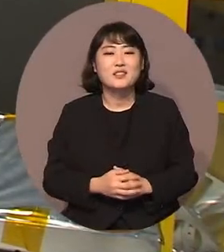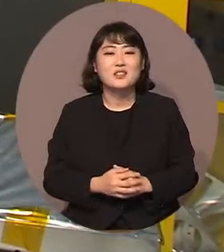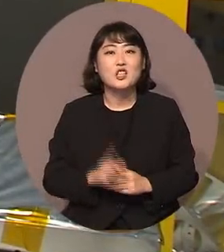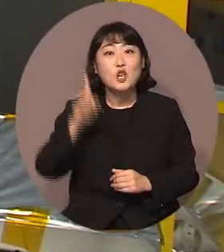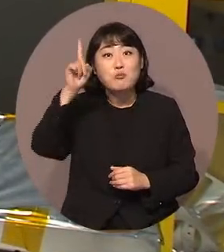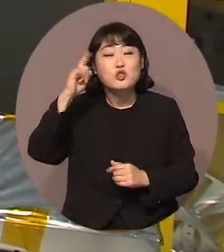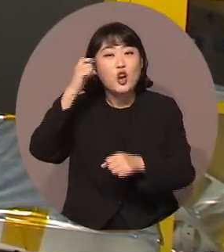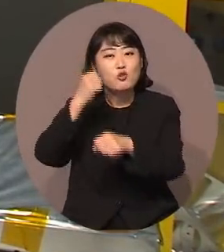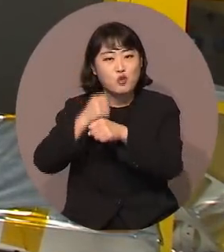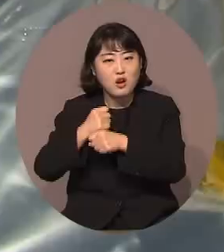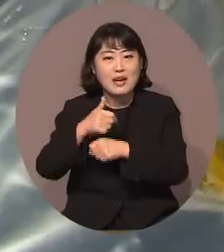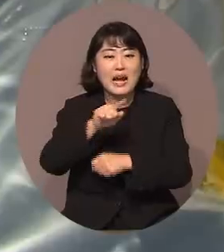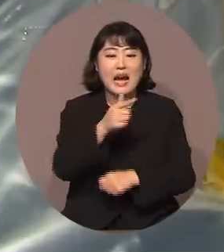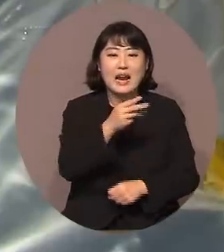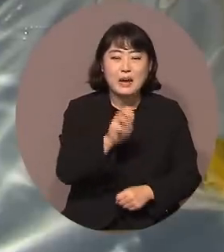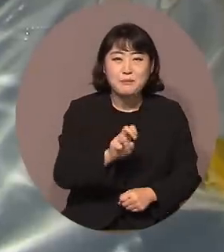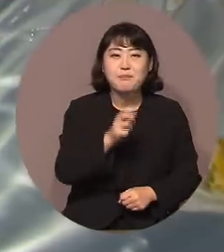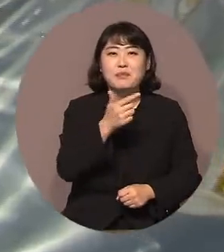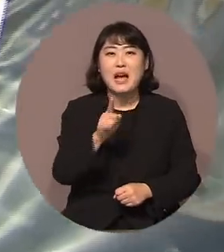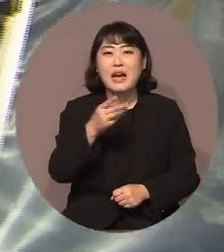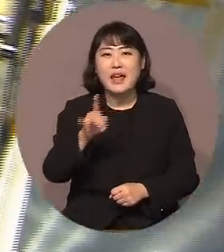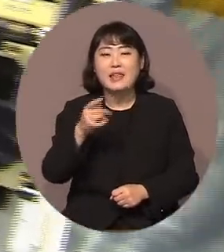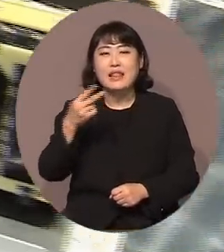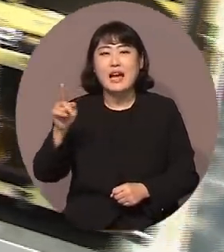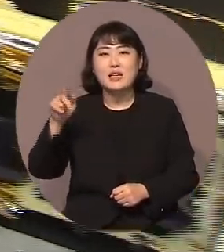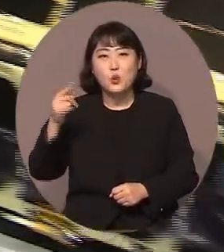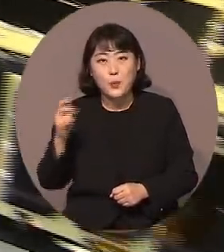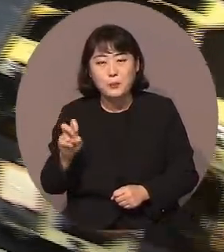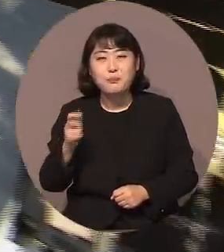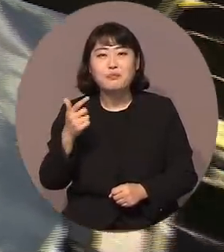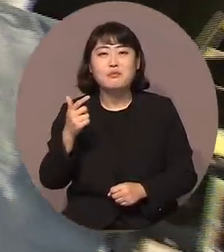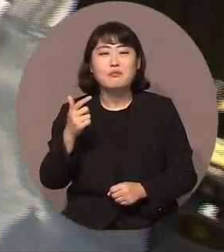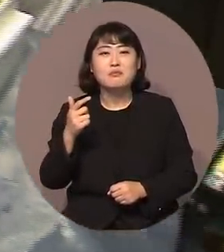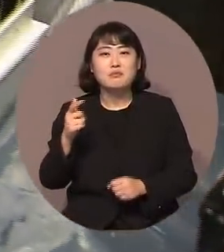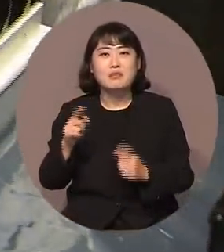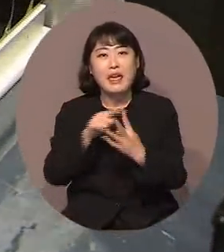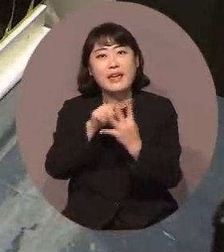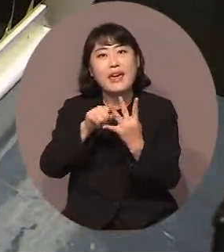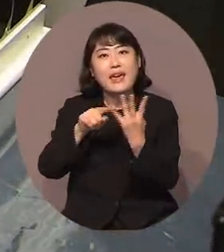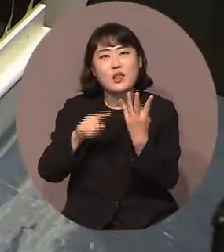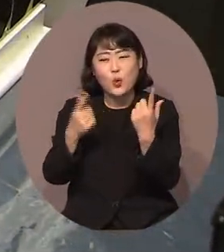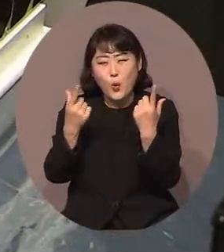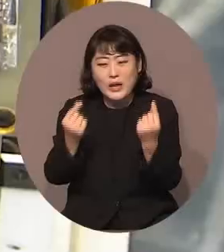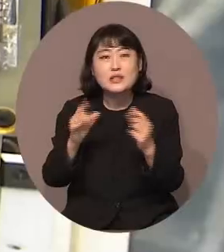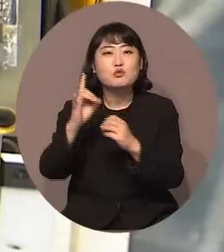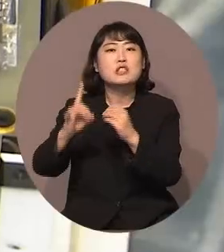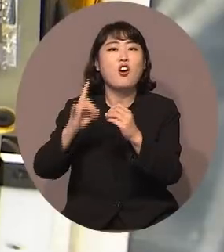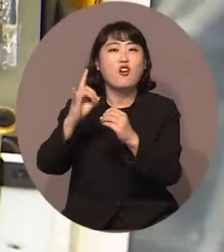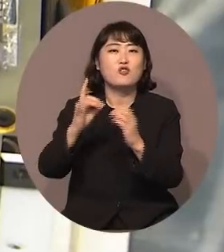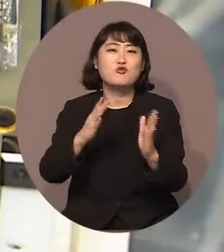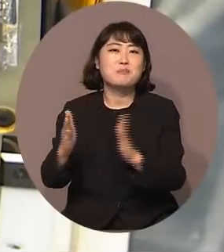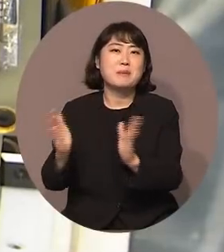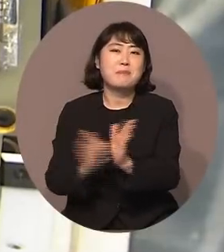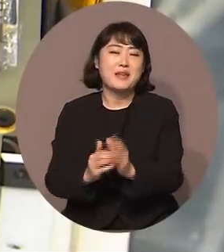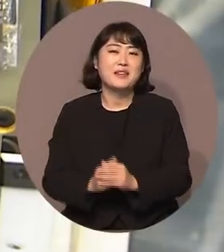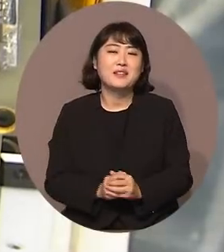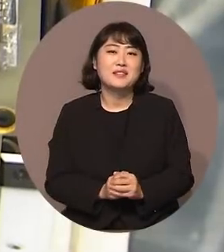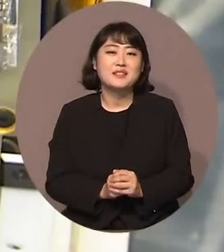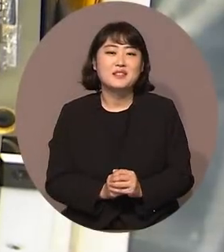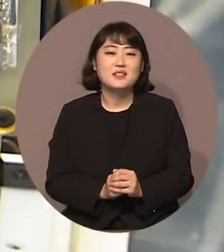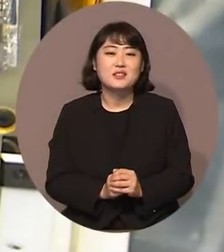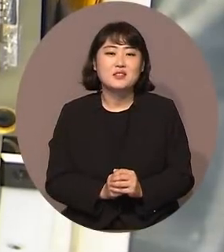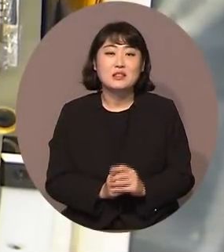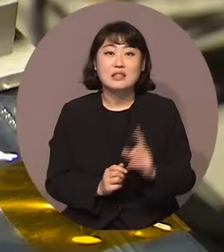천문연구원에서는 가람, 나래, 다솔, 라온 등 예쁜 한글 이름이 붙은 4개의 쌍둥이 위성이 탑승 준비를 마쳤습니다.